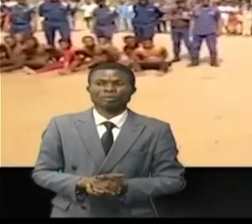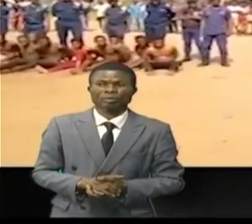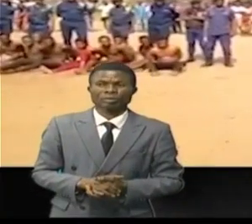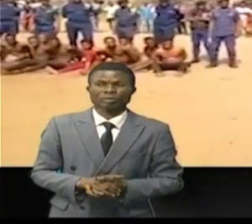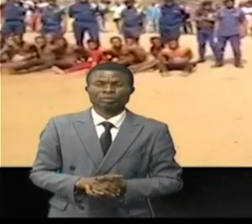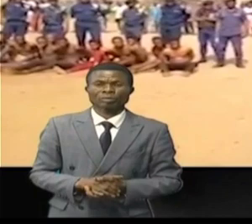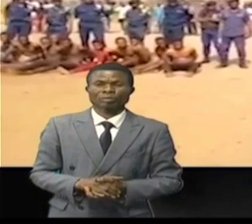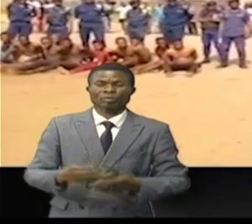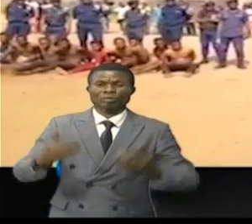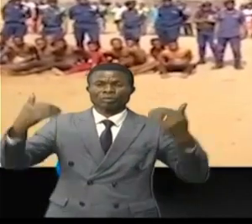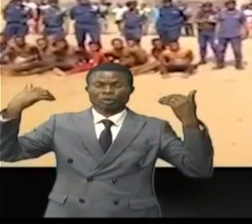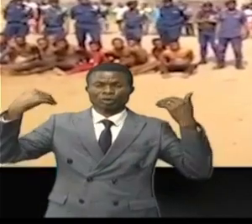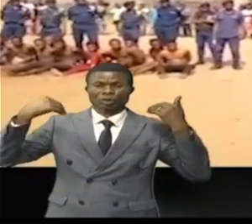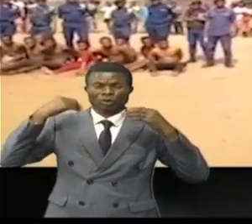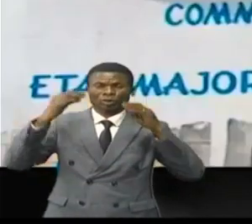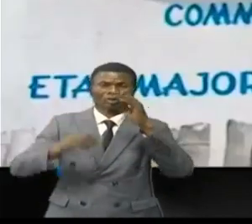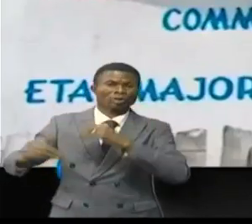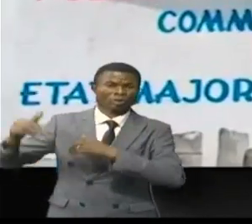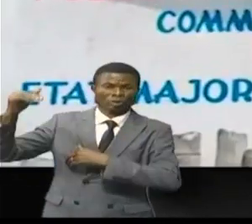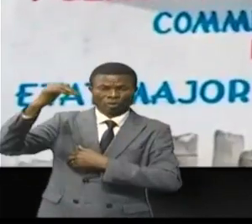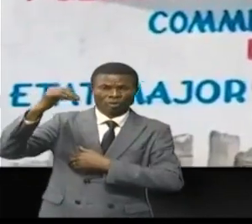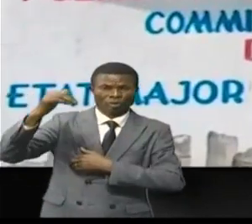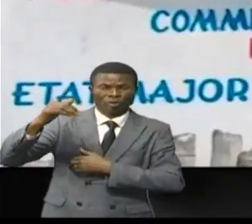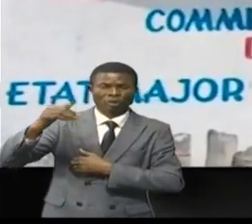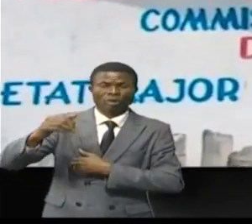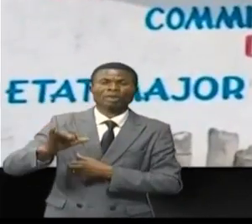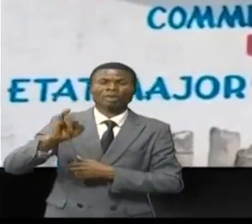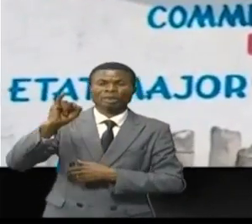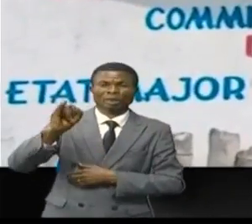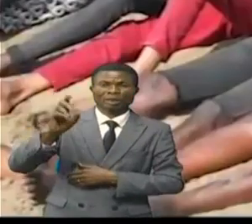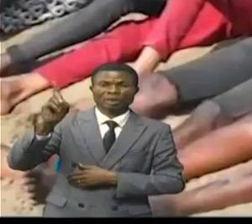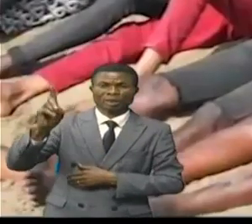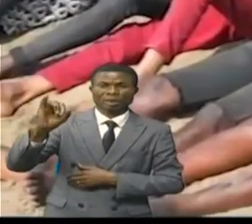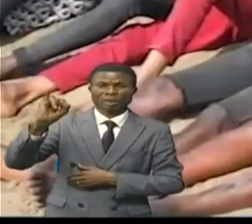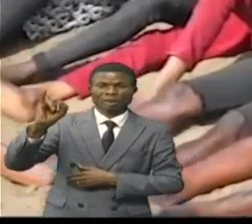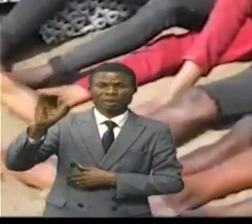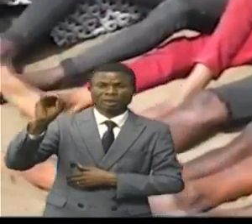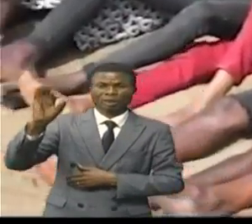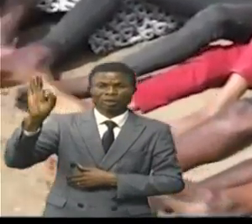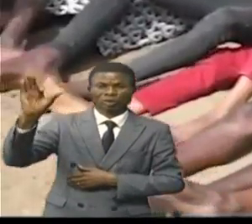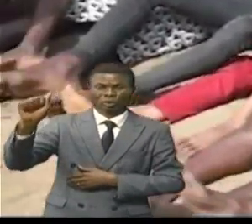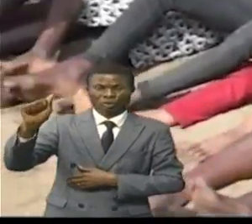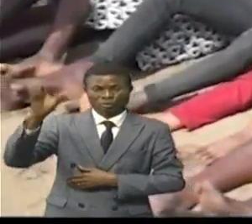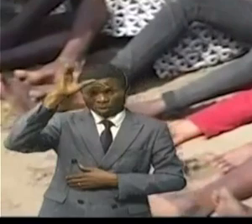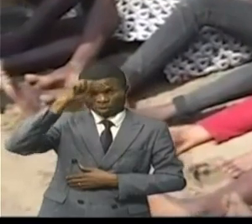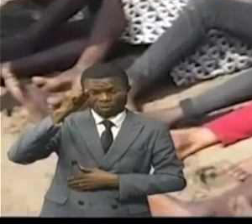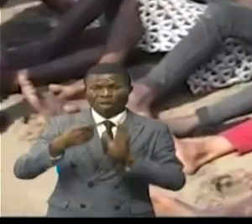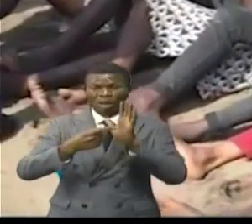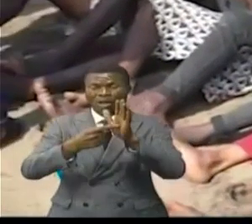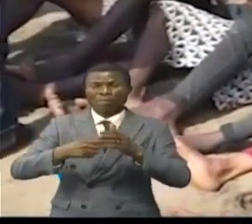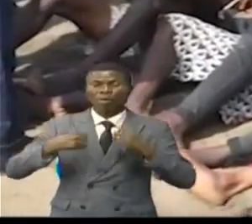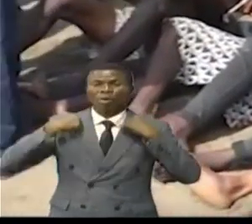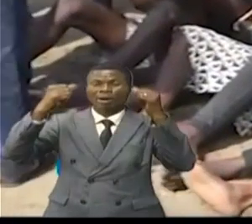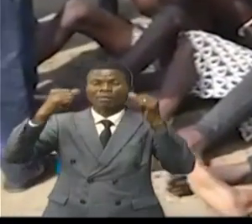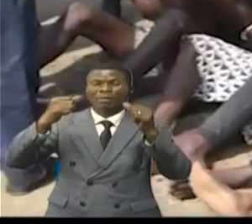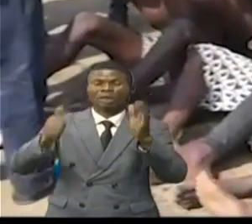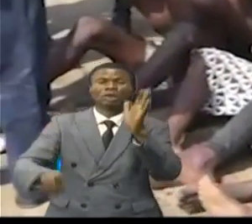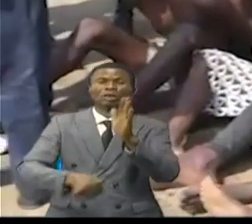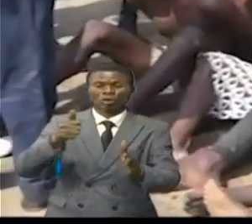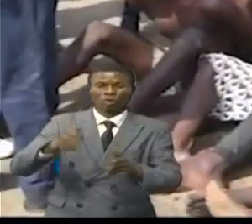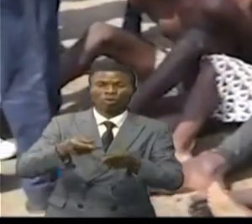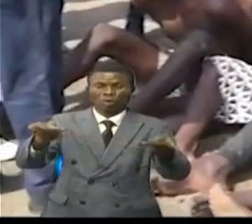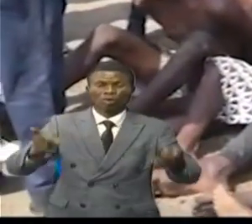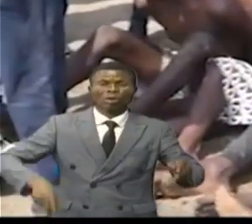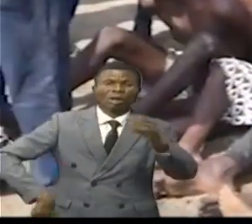Le commissaire supérieur du commissariat d'Idiofa a présenté 11 inciviques ce lundi 19 septembre au stade